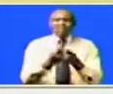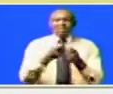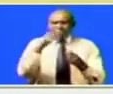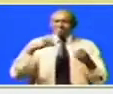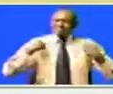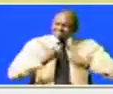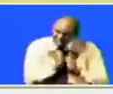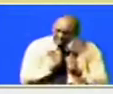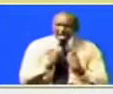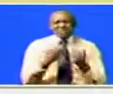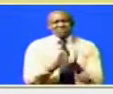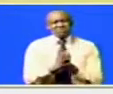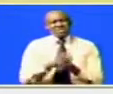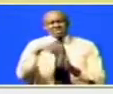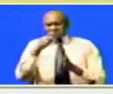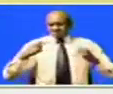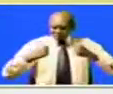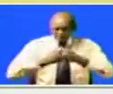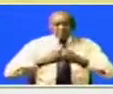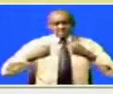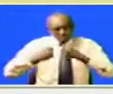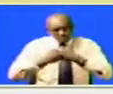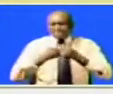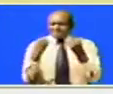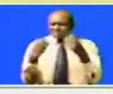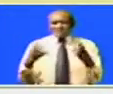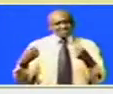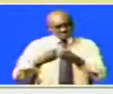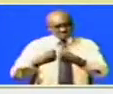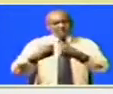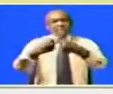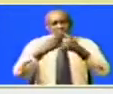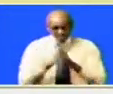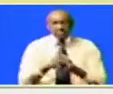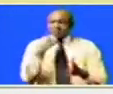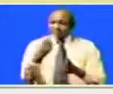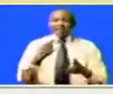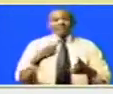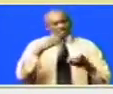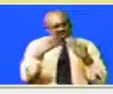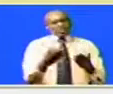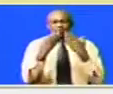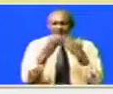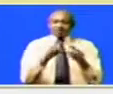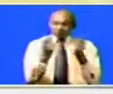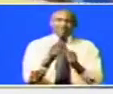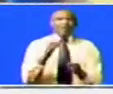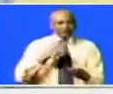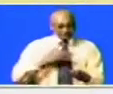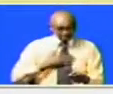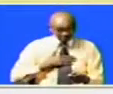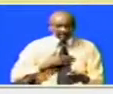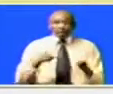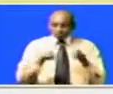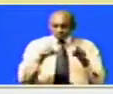ule tumecheza mechi zimeshikana kabisa. So nasema vijana shukrani kwao, na shukrani pia kwa